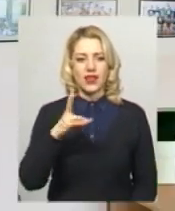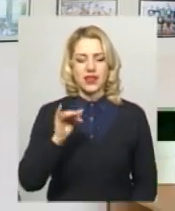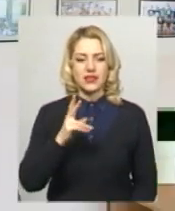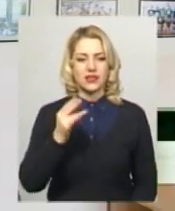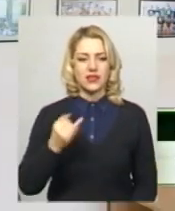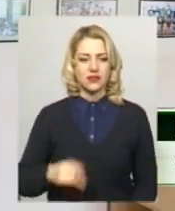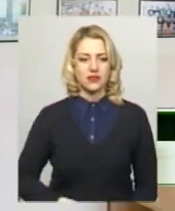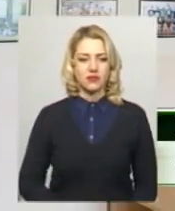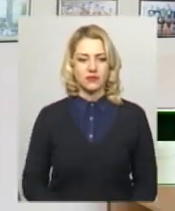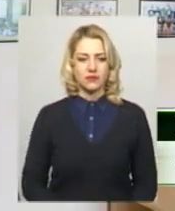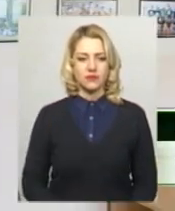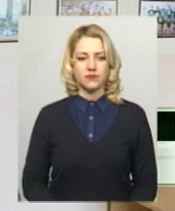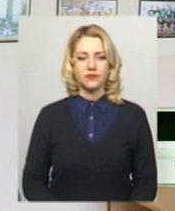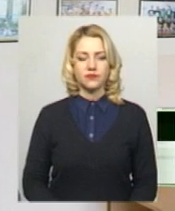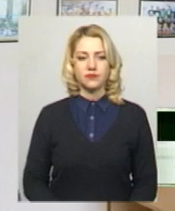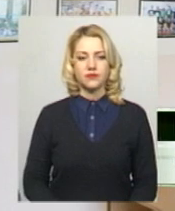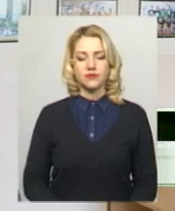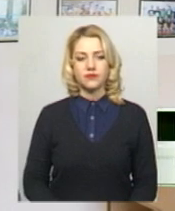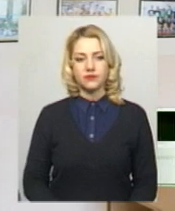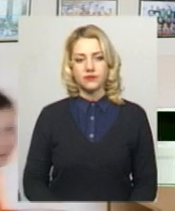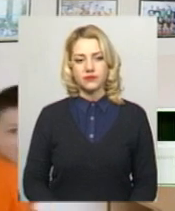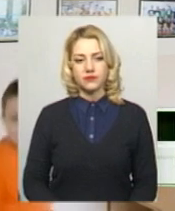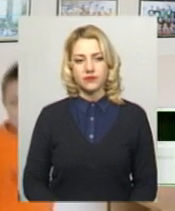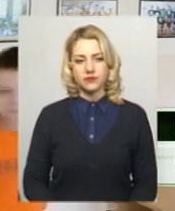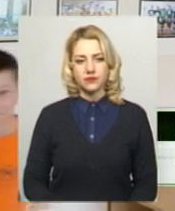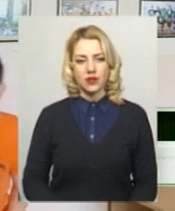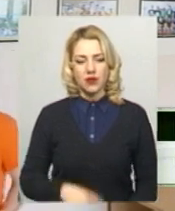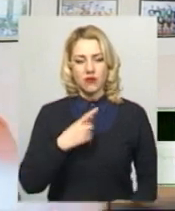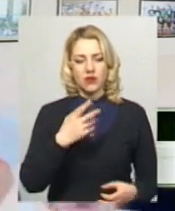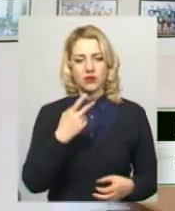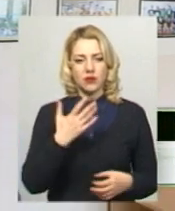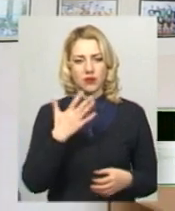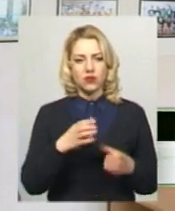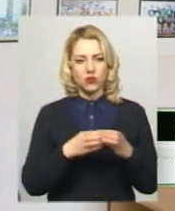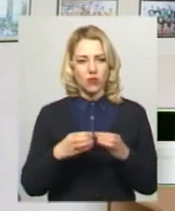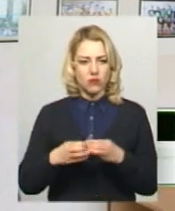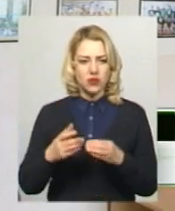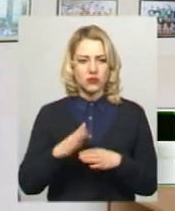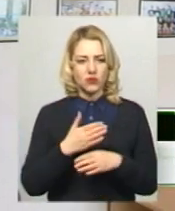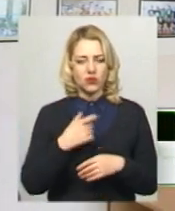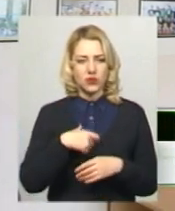зараз підрупа грає. Підрупа так грає. Це сьогодні підрупа, тут у нас 5 команд цієї підрупи. От вони зараз між собою